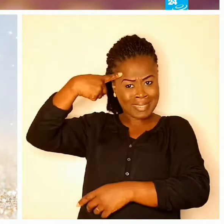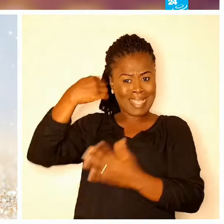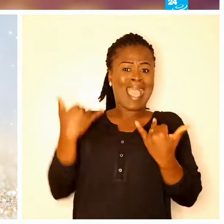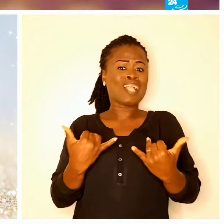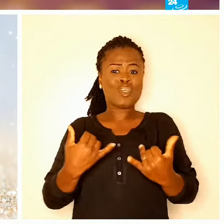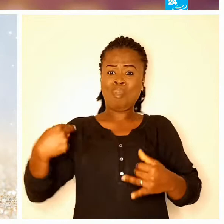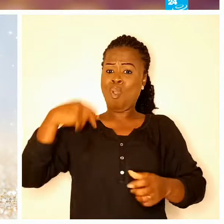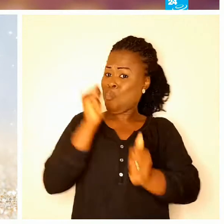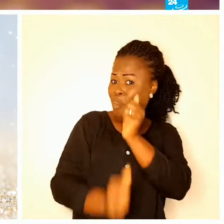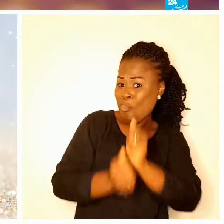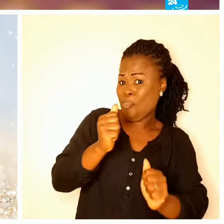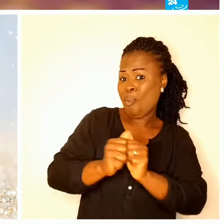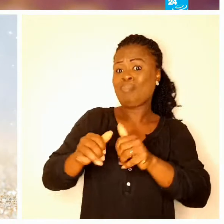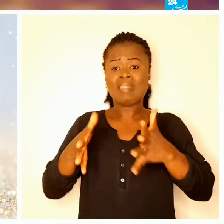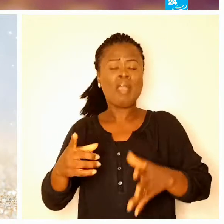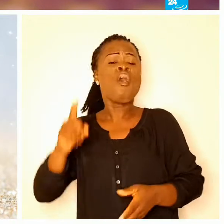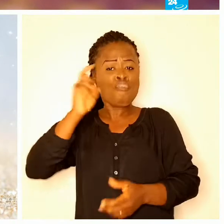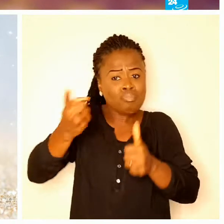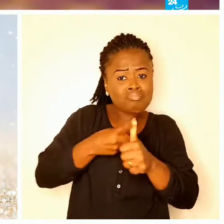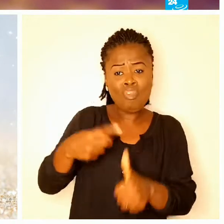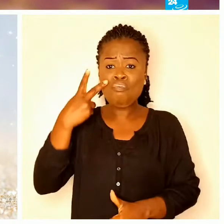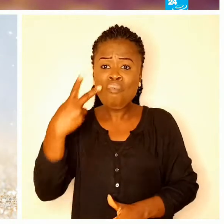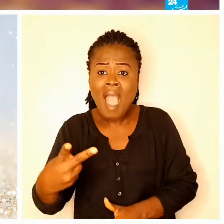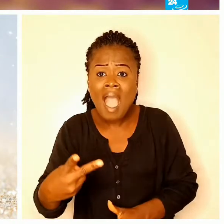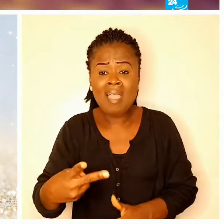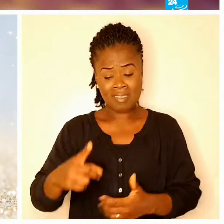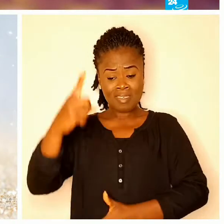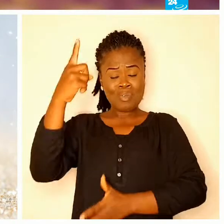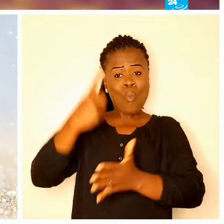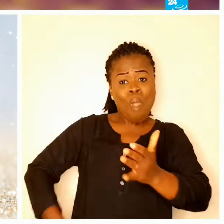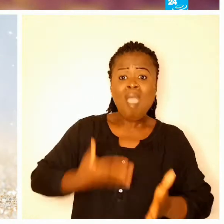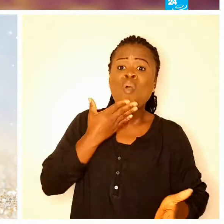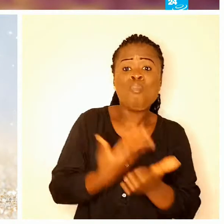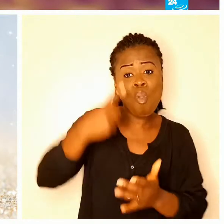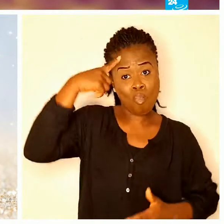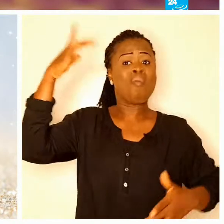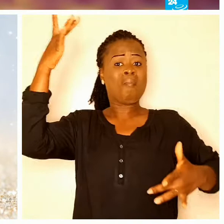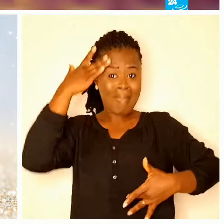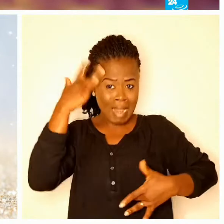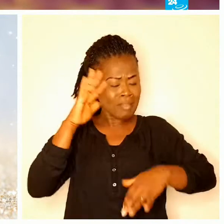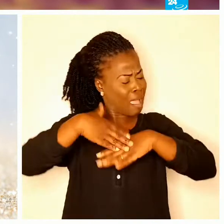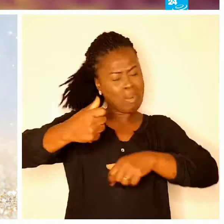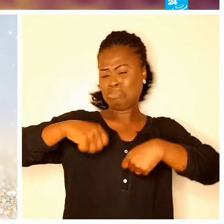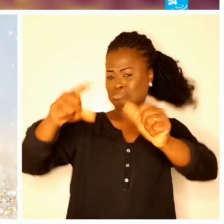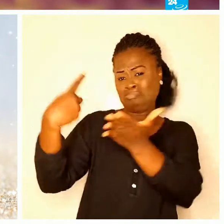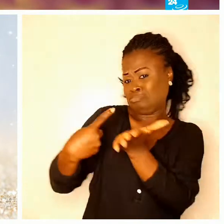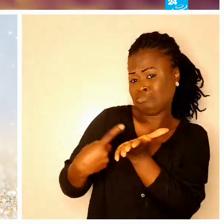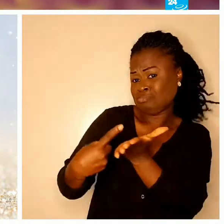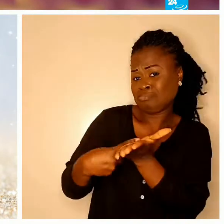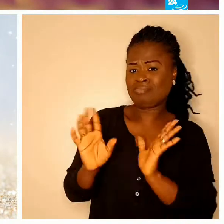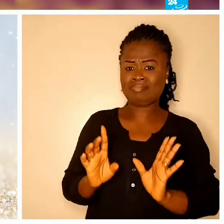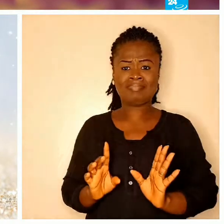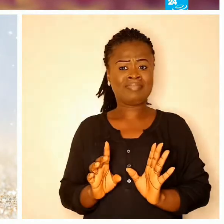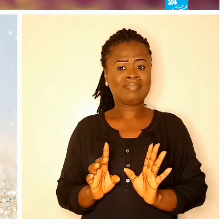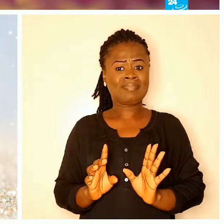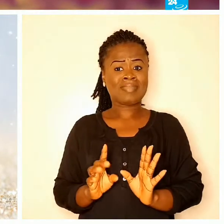celle-là, on peut voir ce qui peut soigner d'abord les malades, après la polémique pourra se poursuivre. Puisque naturellement,